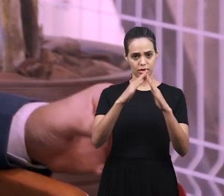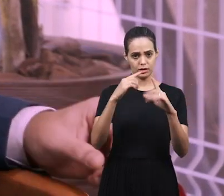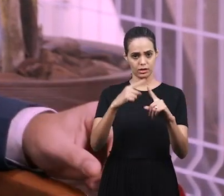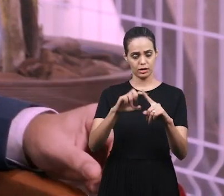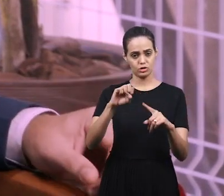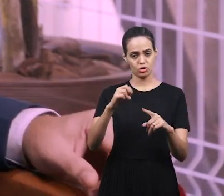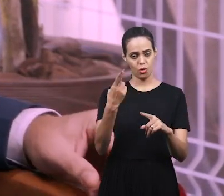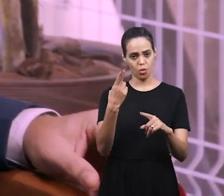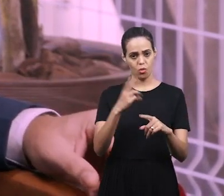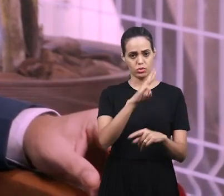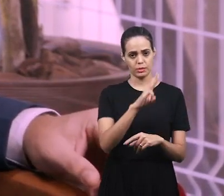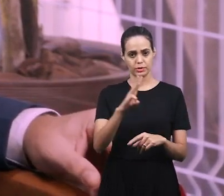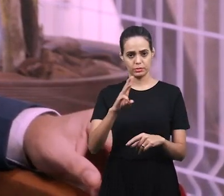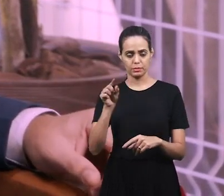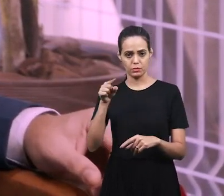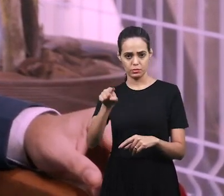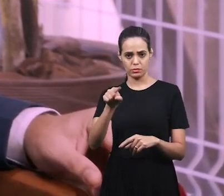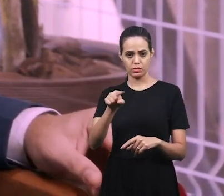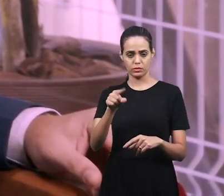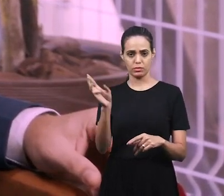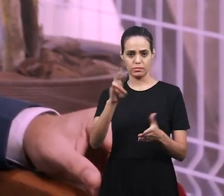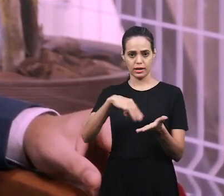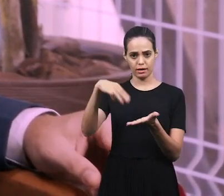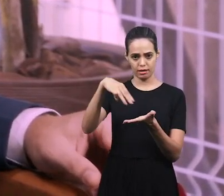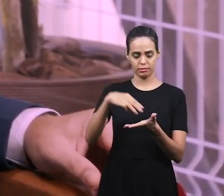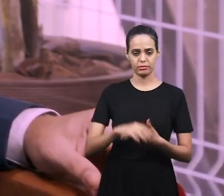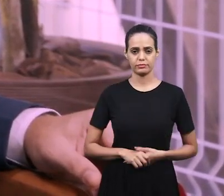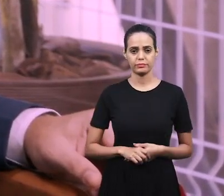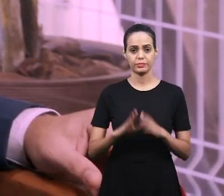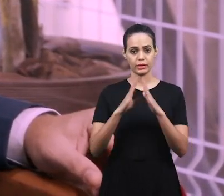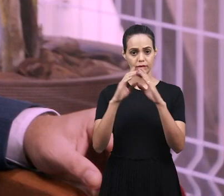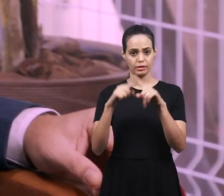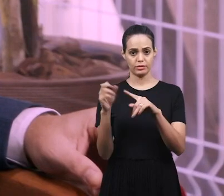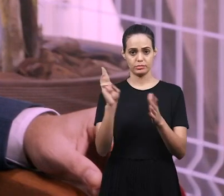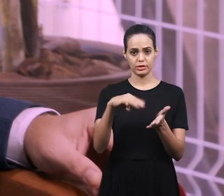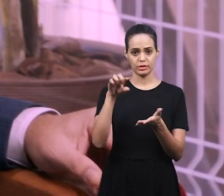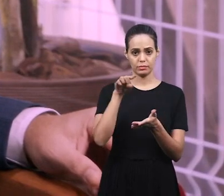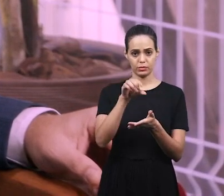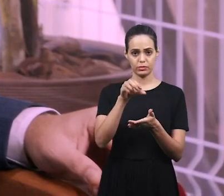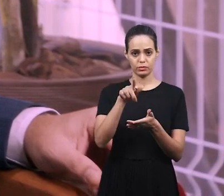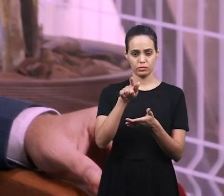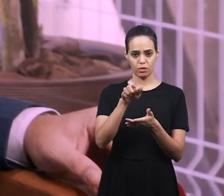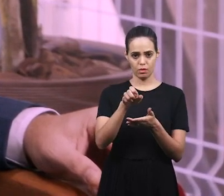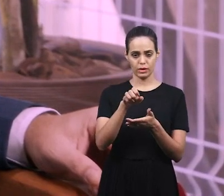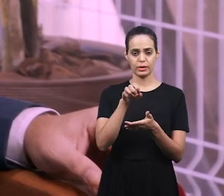église ou à travers le site de l'Église chrétienne Maranatha à l'adresse